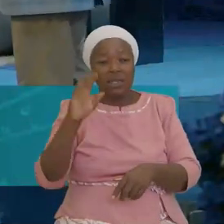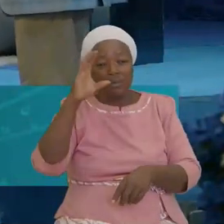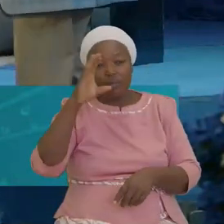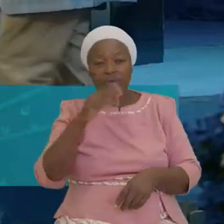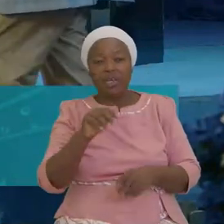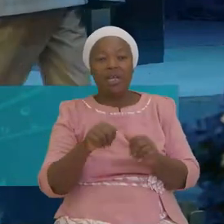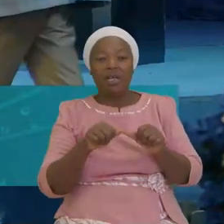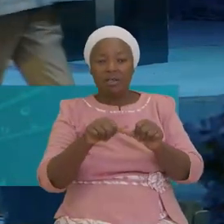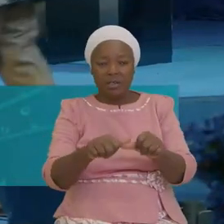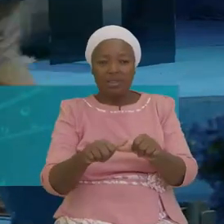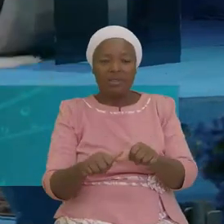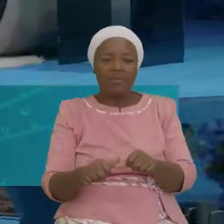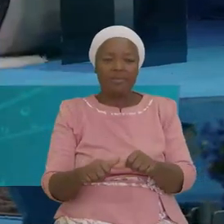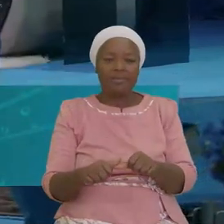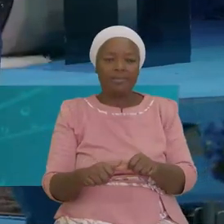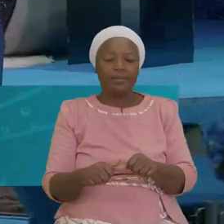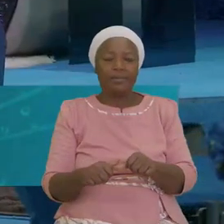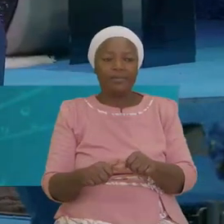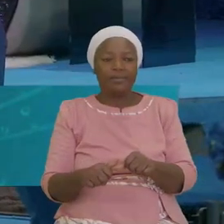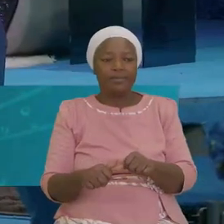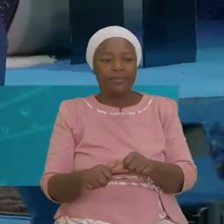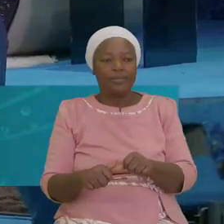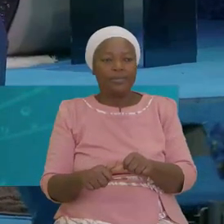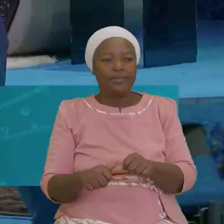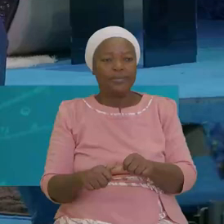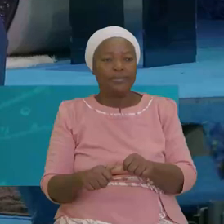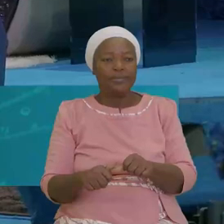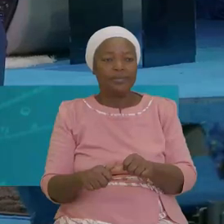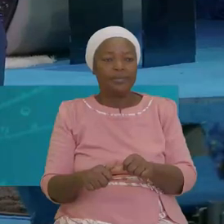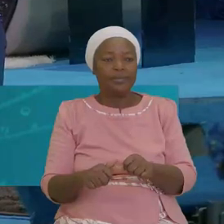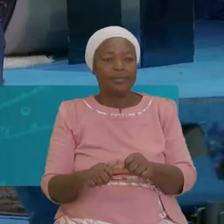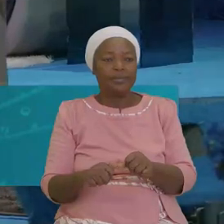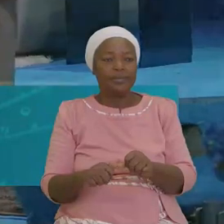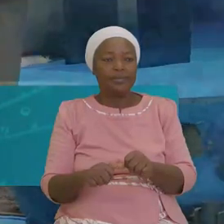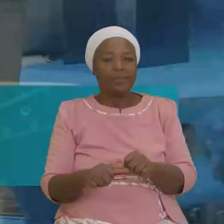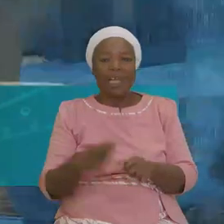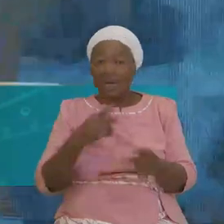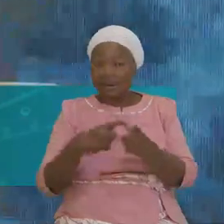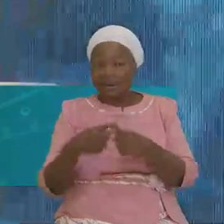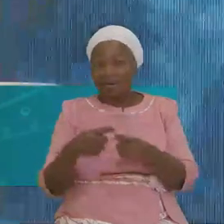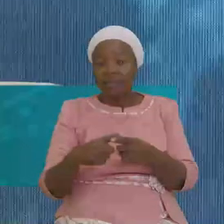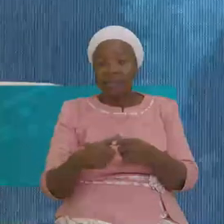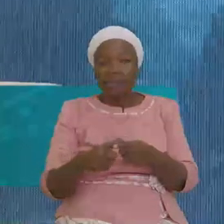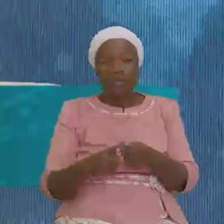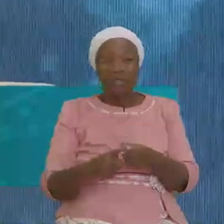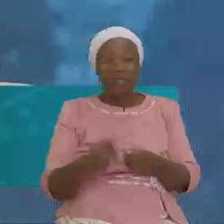Et la paix sera grande jusqu'à ce qu'il n'y ait plus de lune.